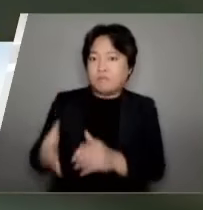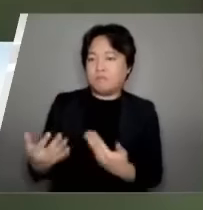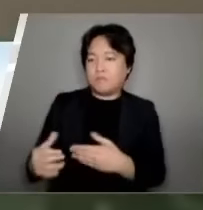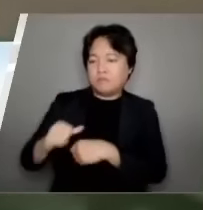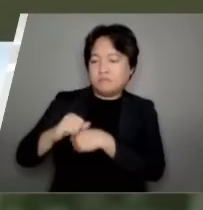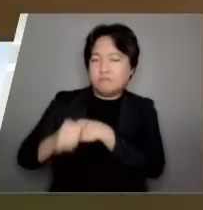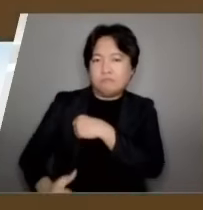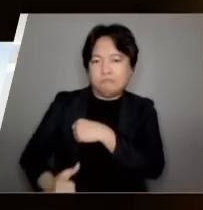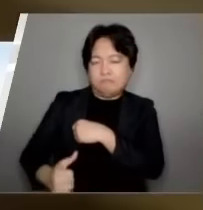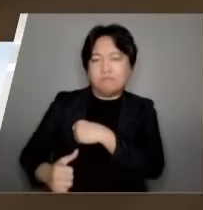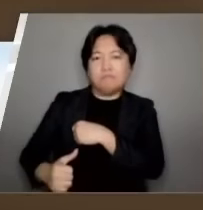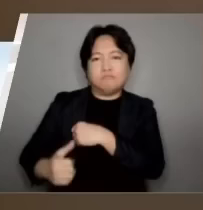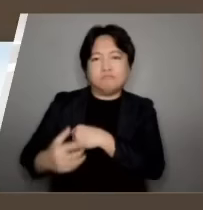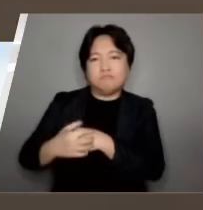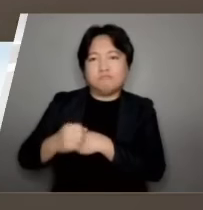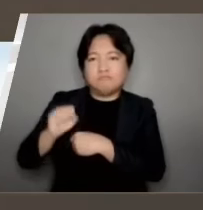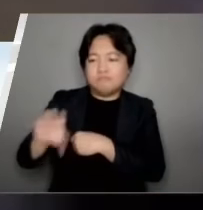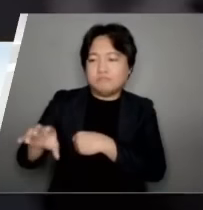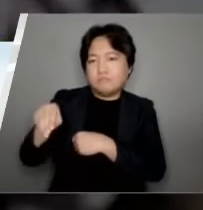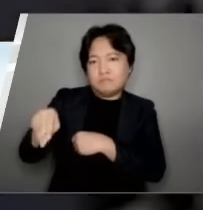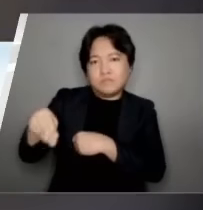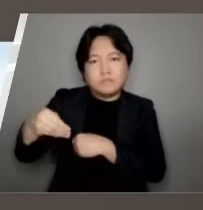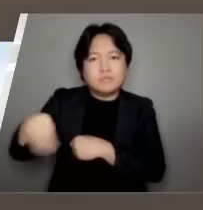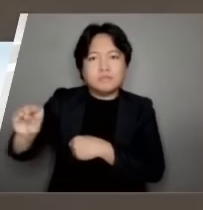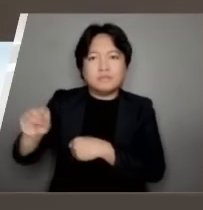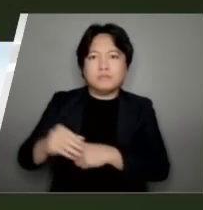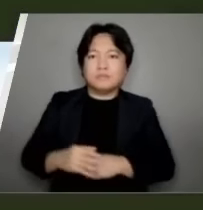opera? Ha? Ano pangalan mo?